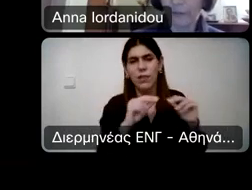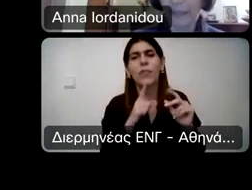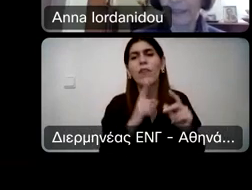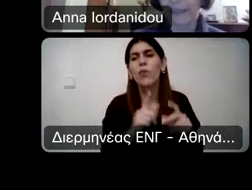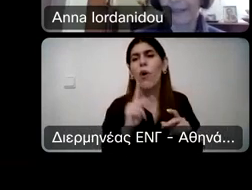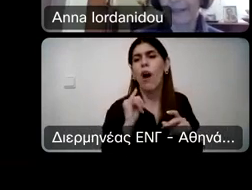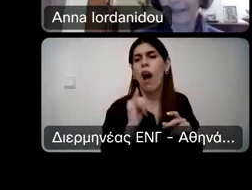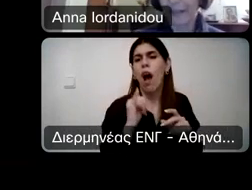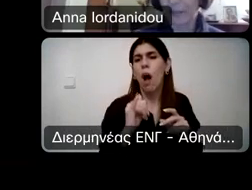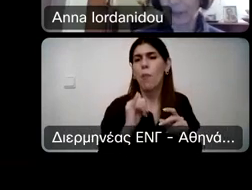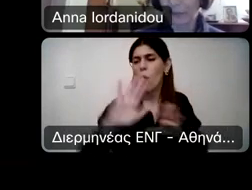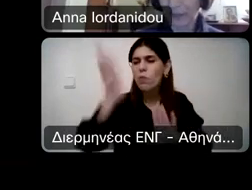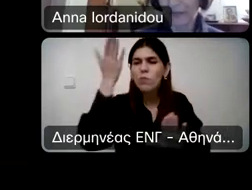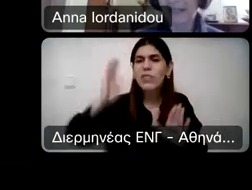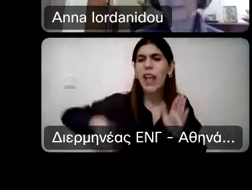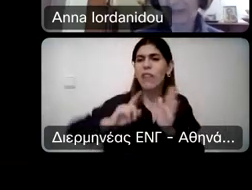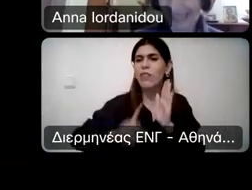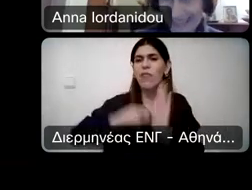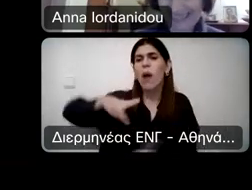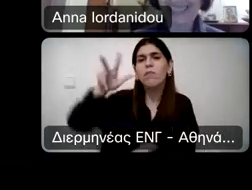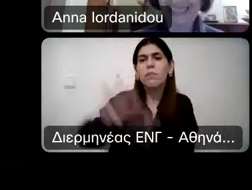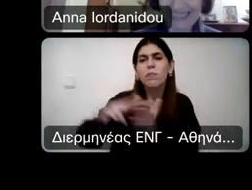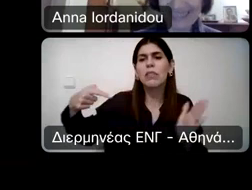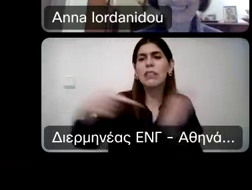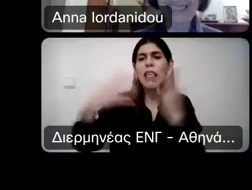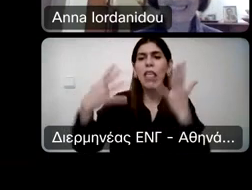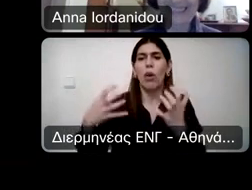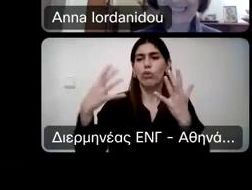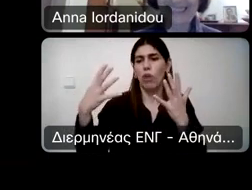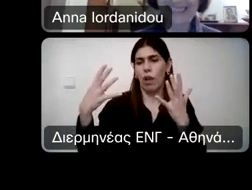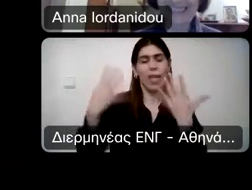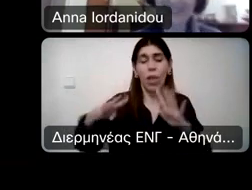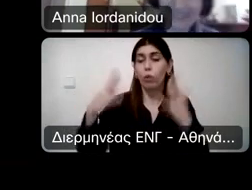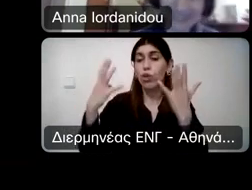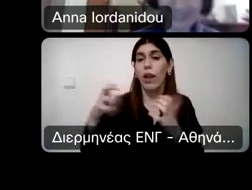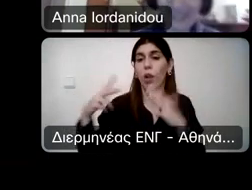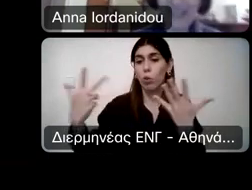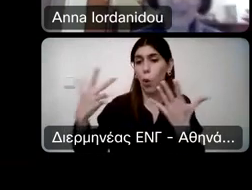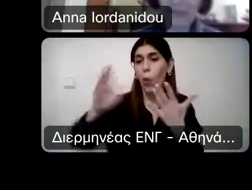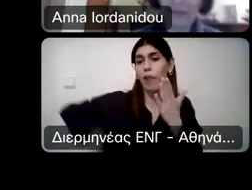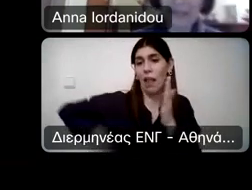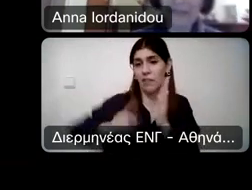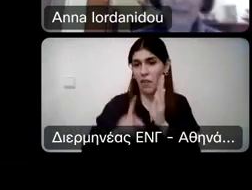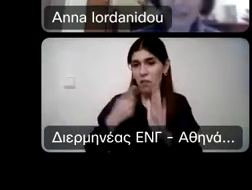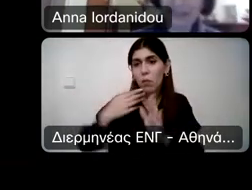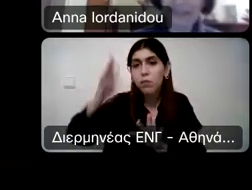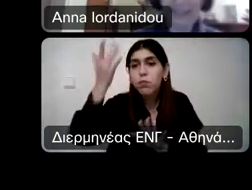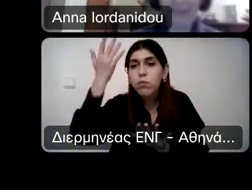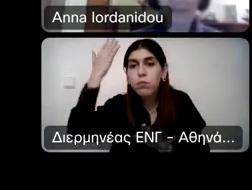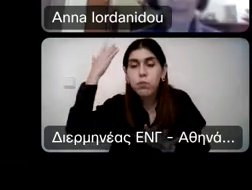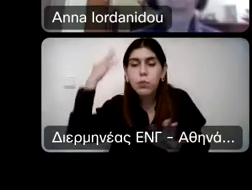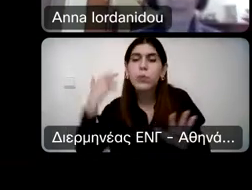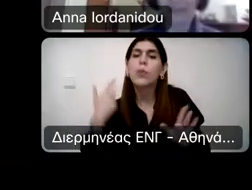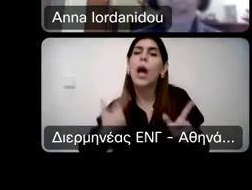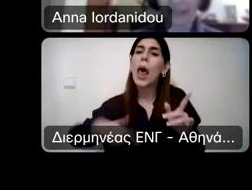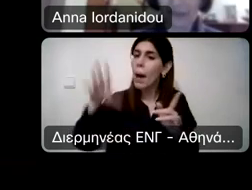1998. Με μεγάλη χαρά πληροφορηθήκαμε ότι έχει ξεκινήσει. Ναι, ναι, το ξέρω. Το περιμέναμε πόσα χρόνια και